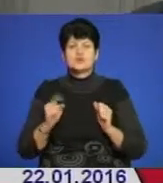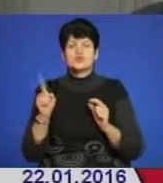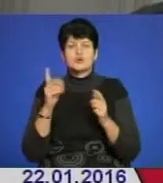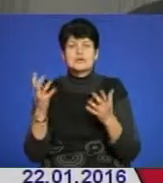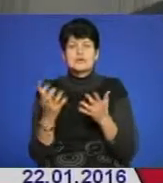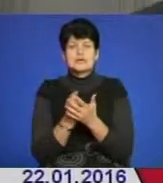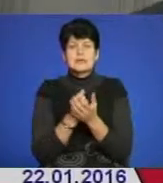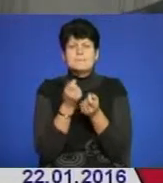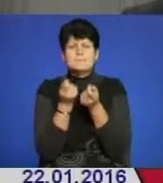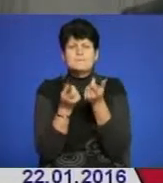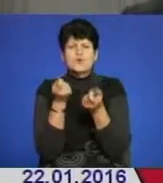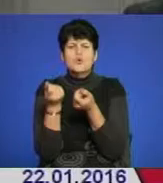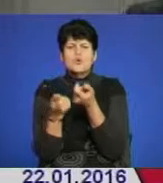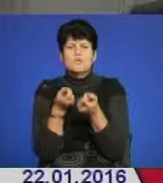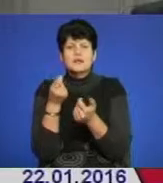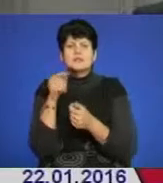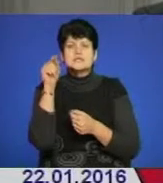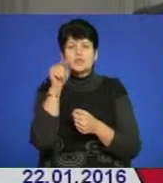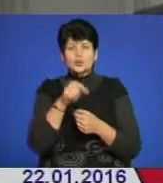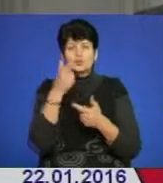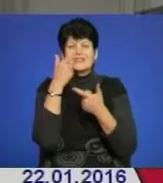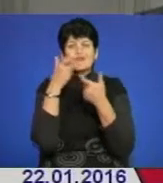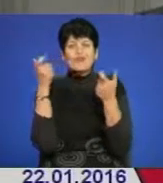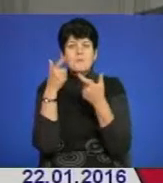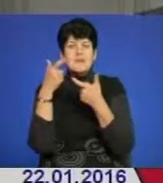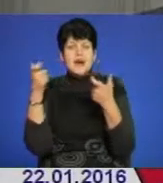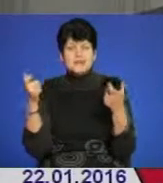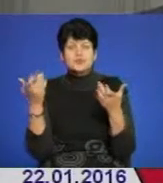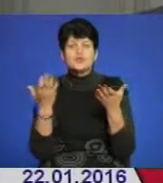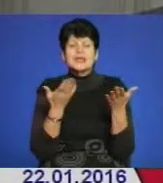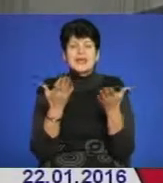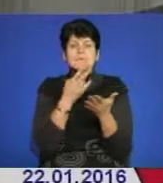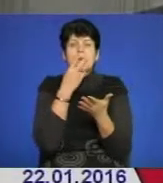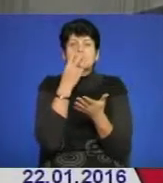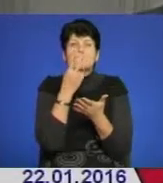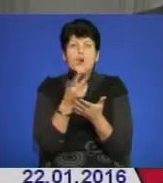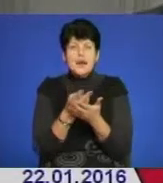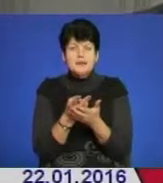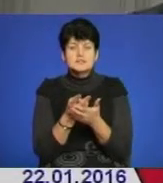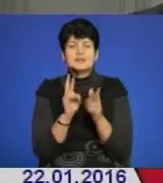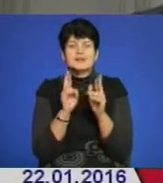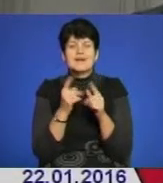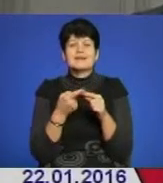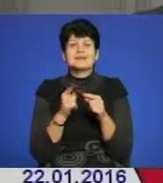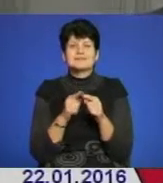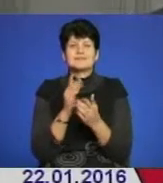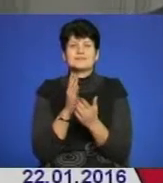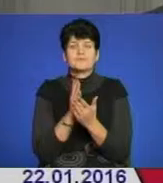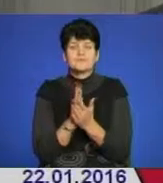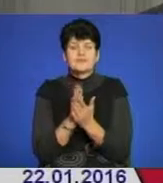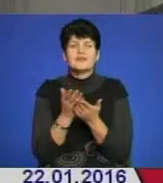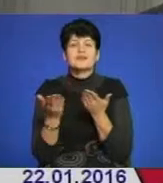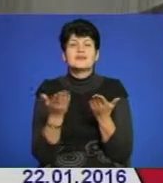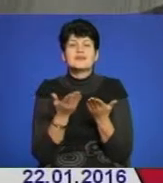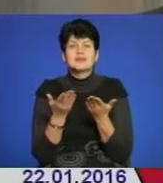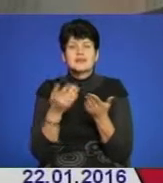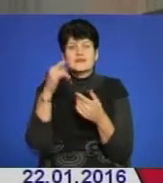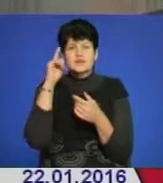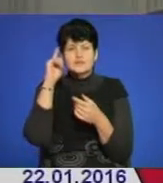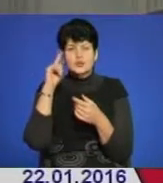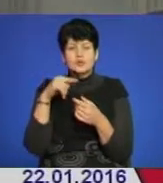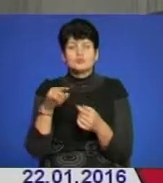по крупинці ту інформацію, яка би показувала, як це все відбувалося і який відомий